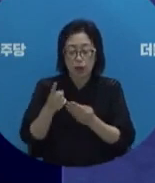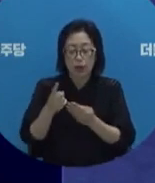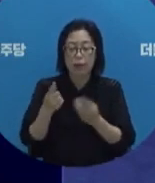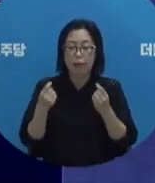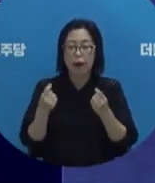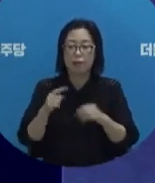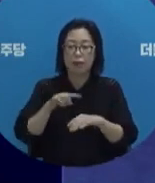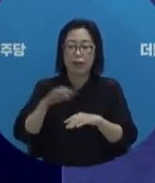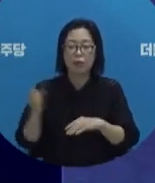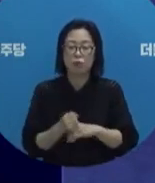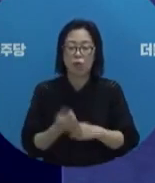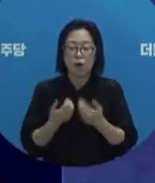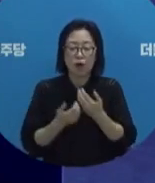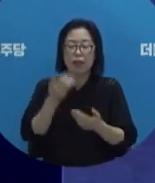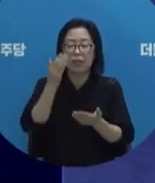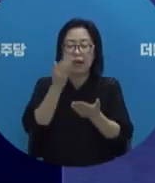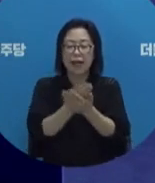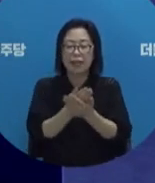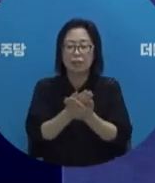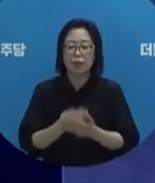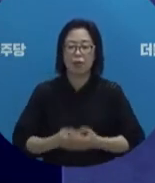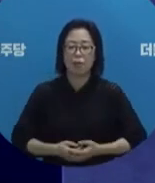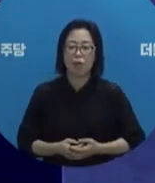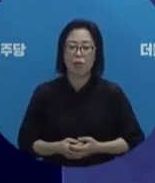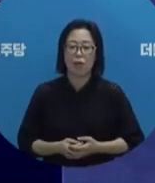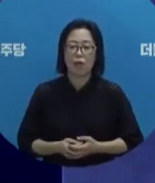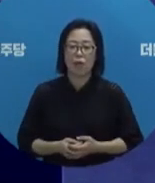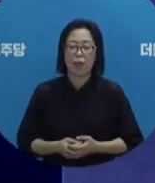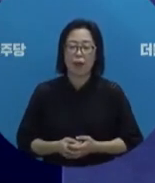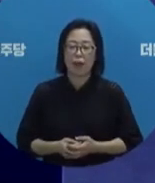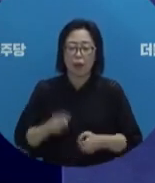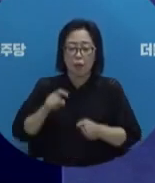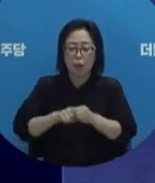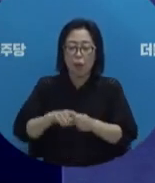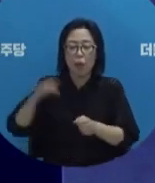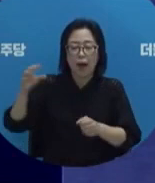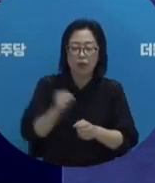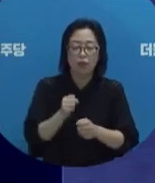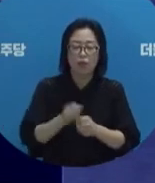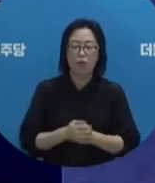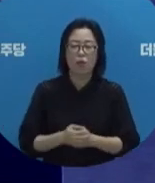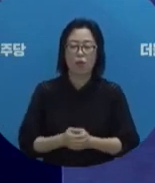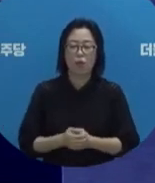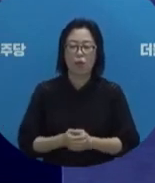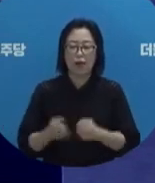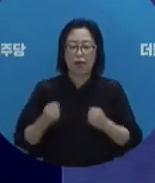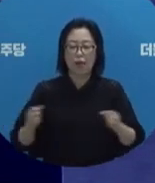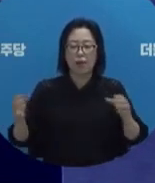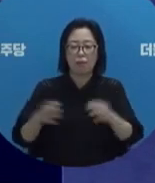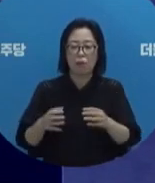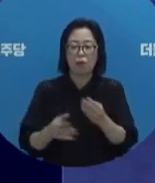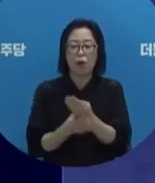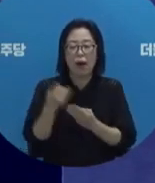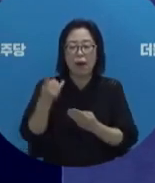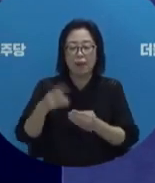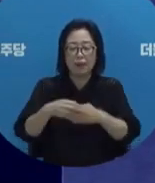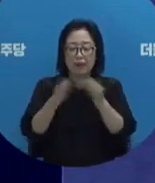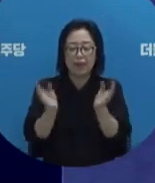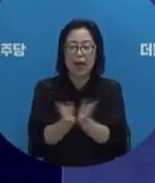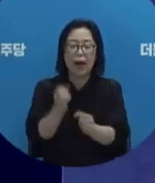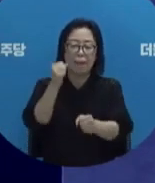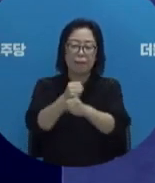끝내고 정권 창출이라는 단일한 목표 아래 단결하고 통합하는 당을